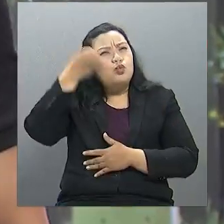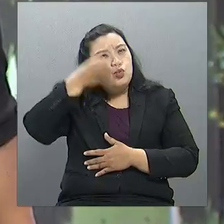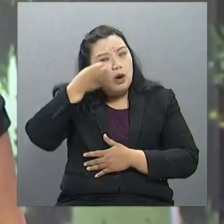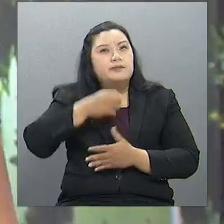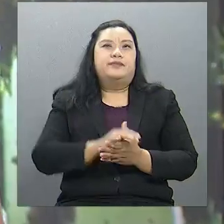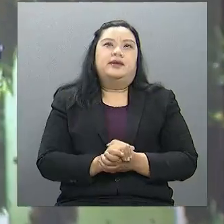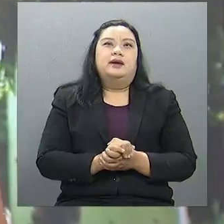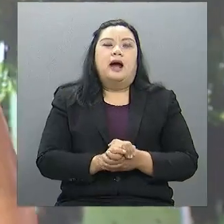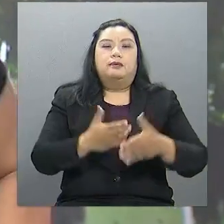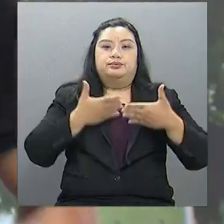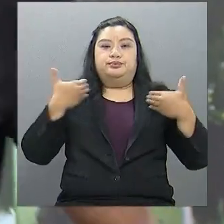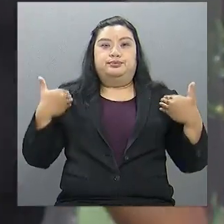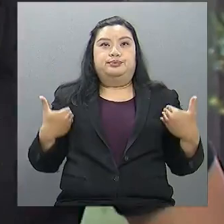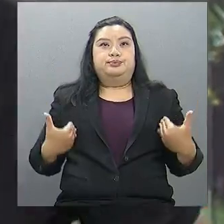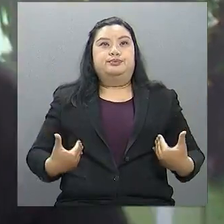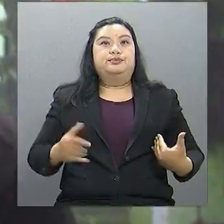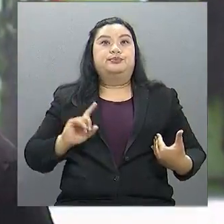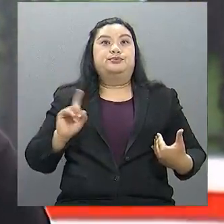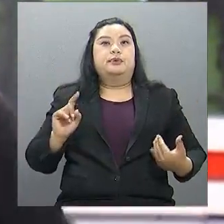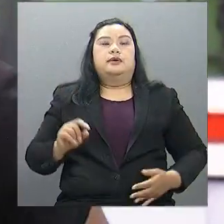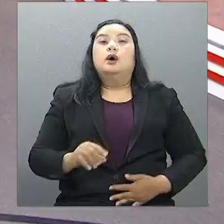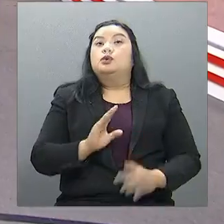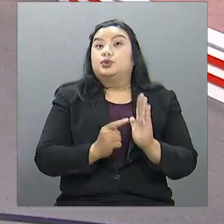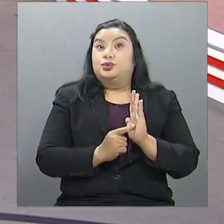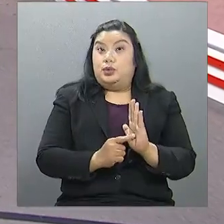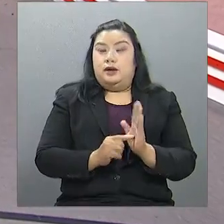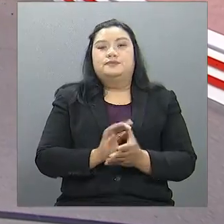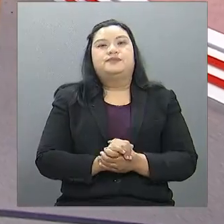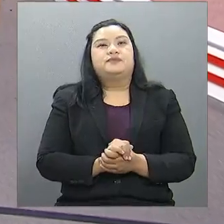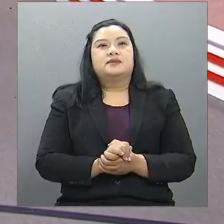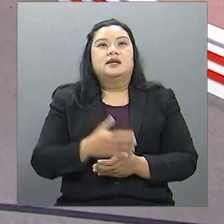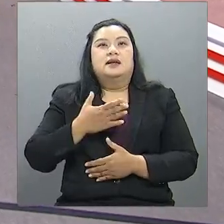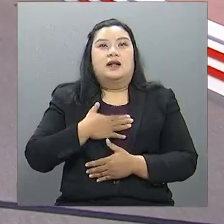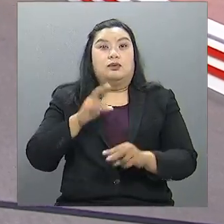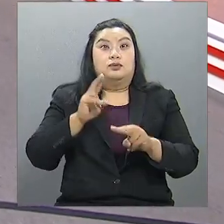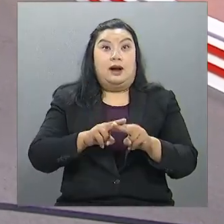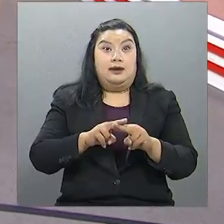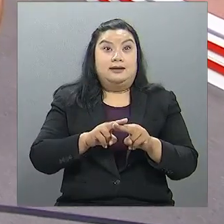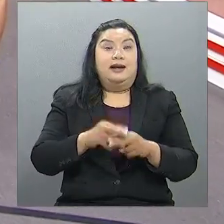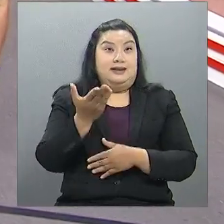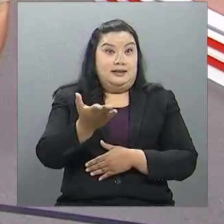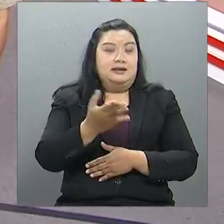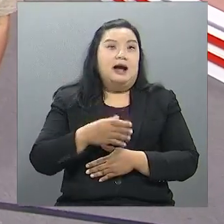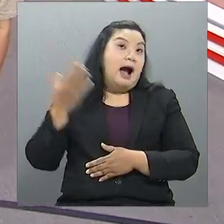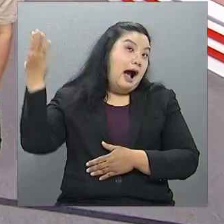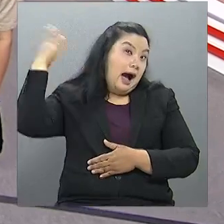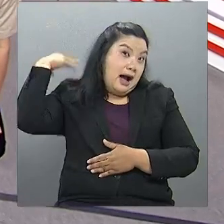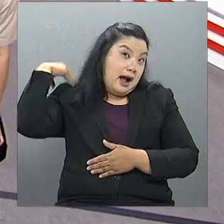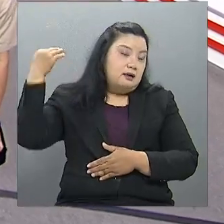คื